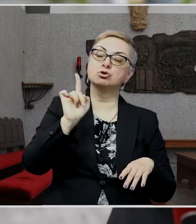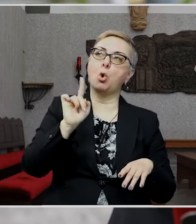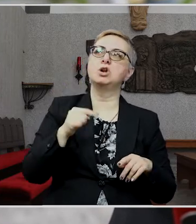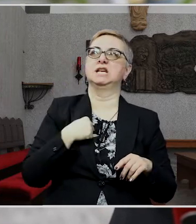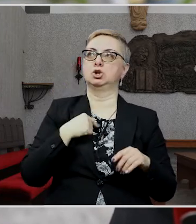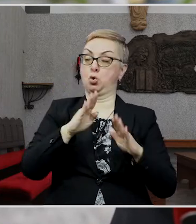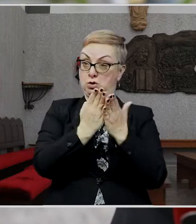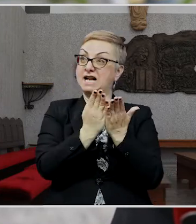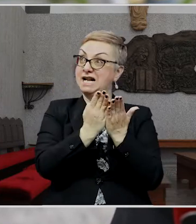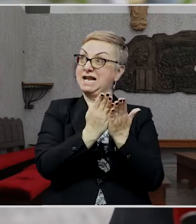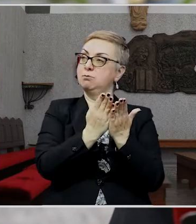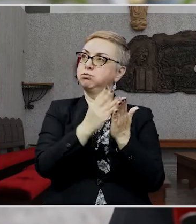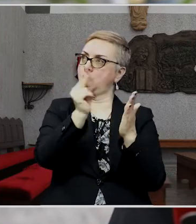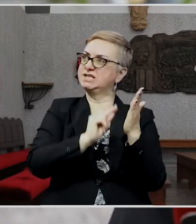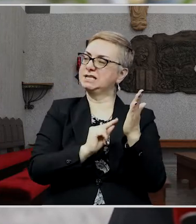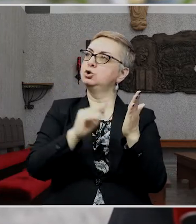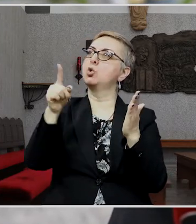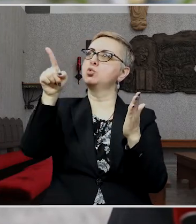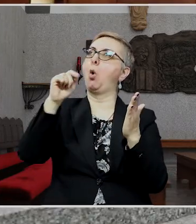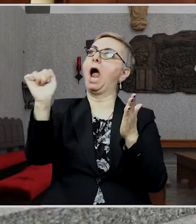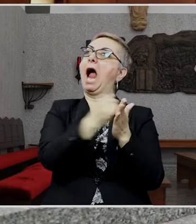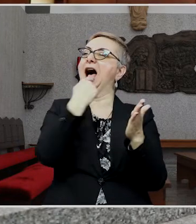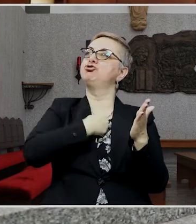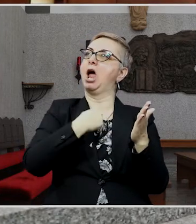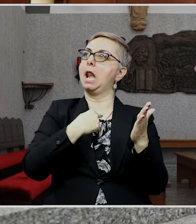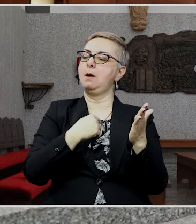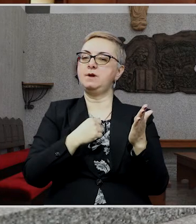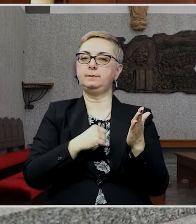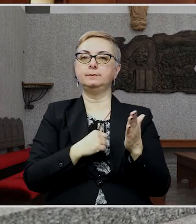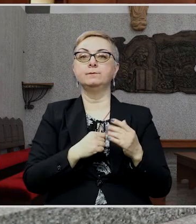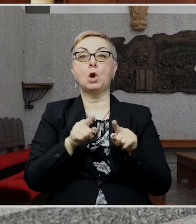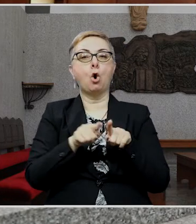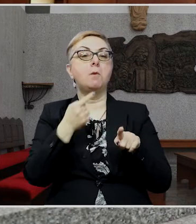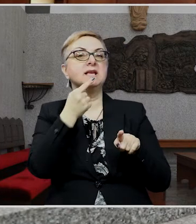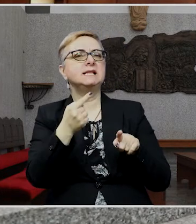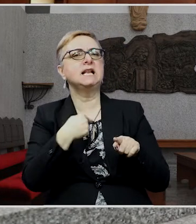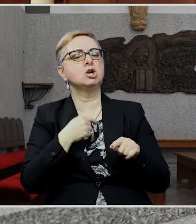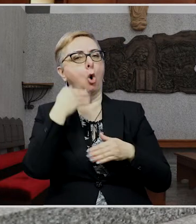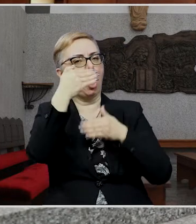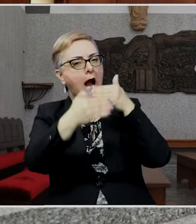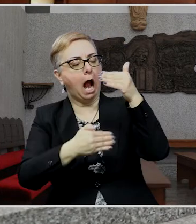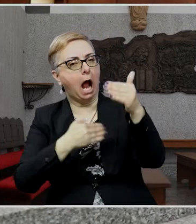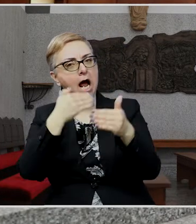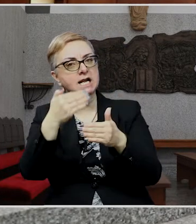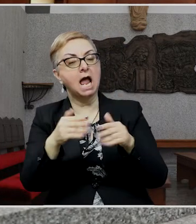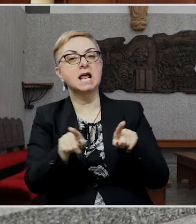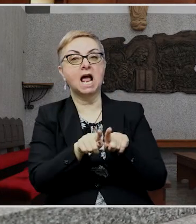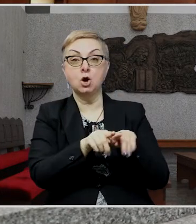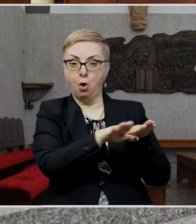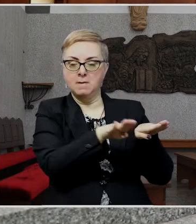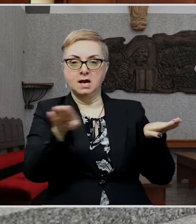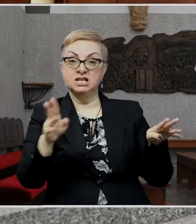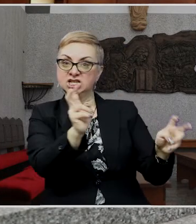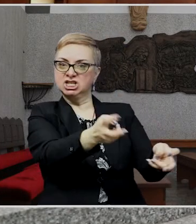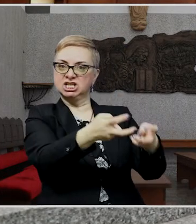cancellami dal tuo libro che hai scritto e come dire non voglio fare carriera con il mio popolo